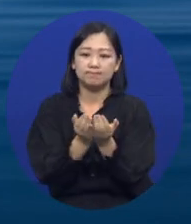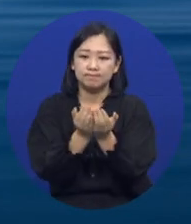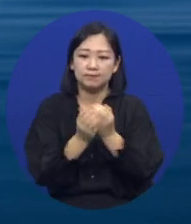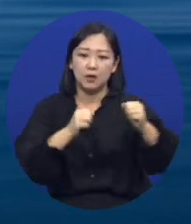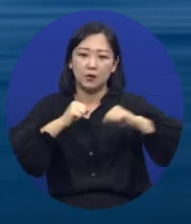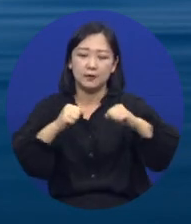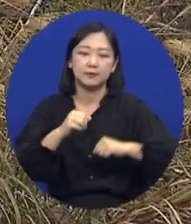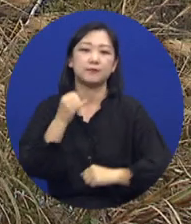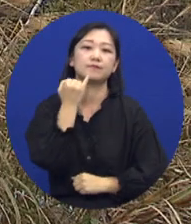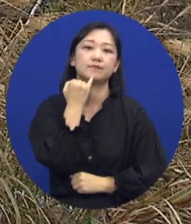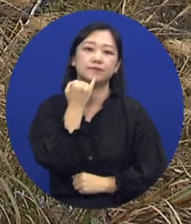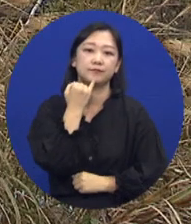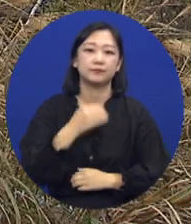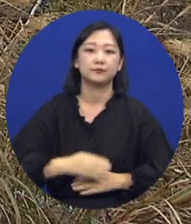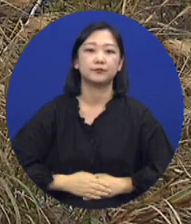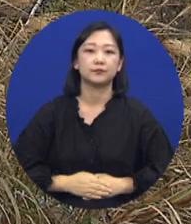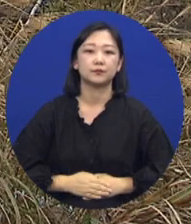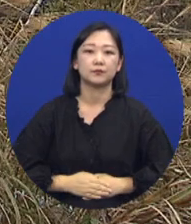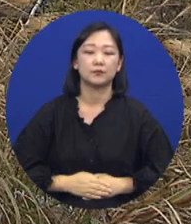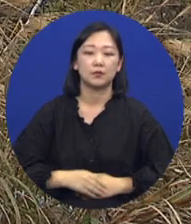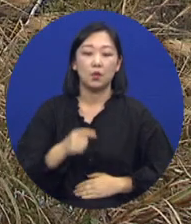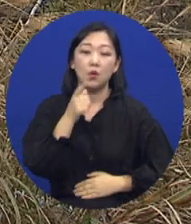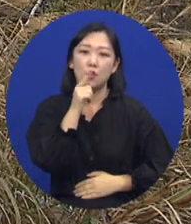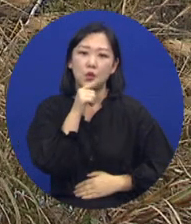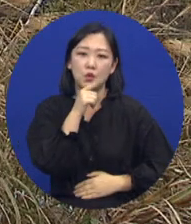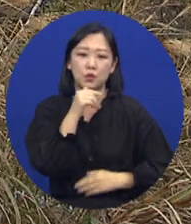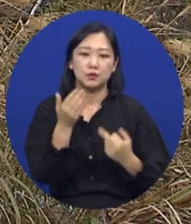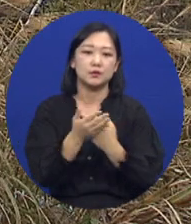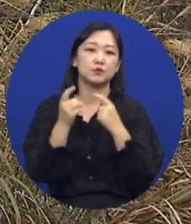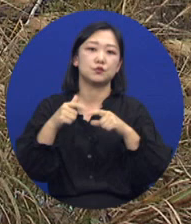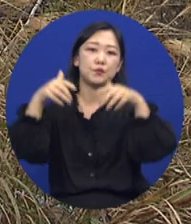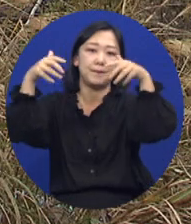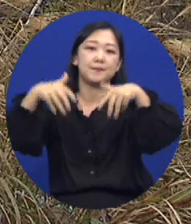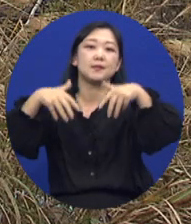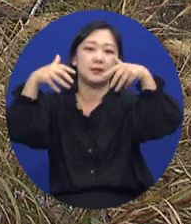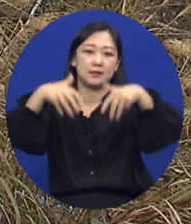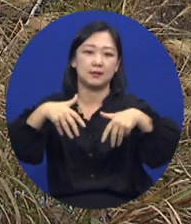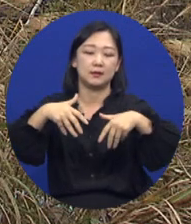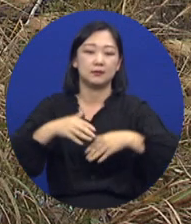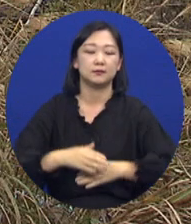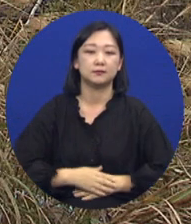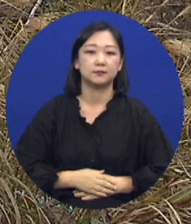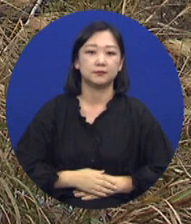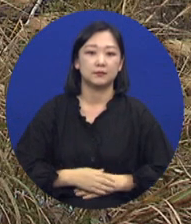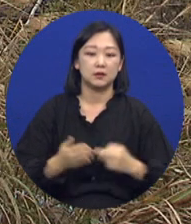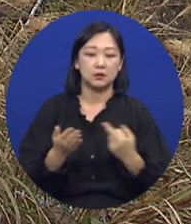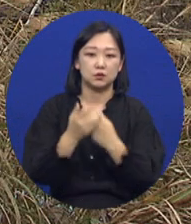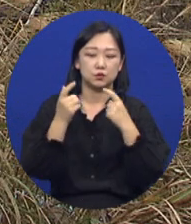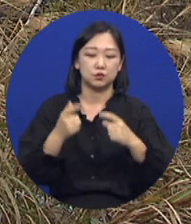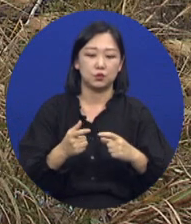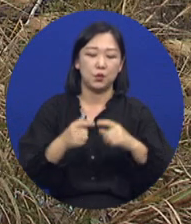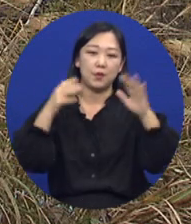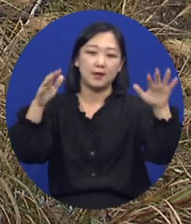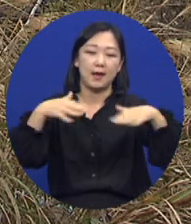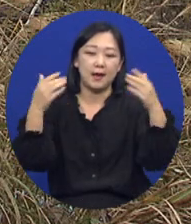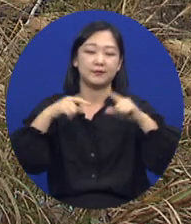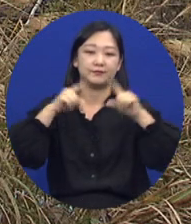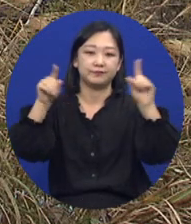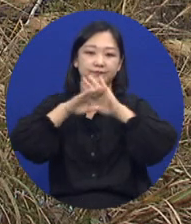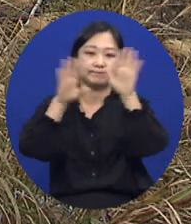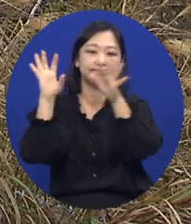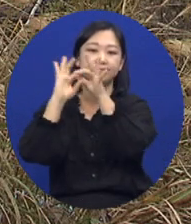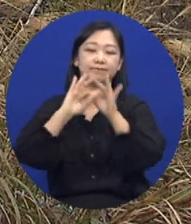하겠읍니다 돌아오는 월요일에 는 제주에 비가 한 차례 순 하겠고요 당분간 제주도는 완연한 가을 날씨가